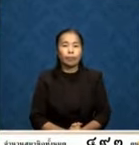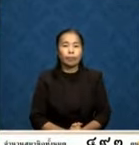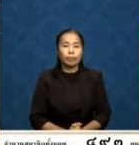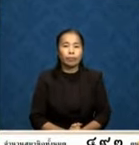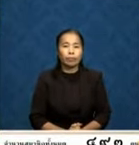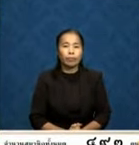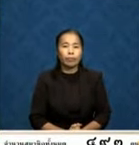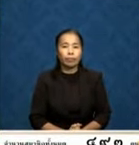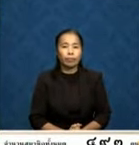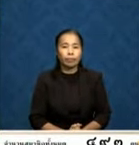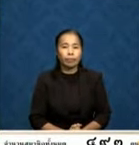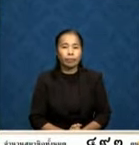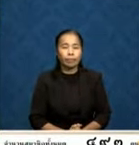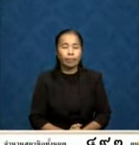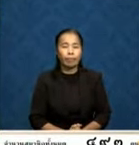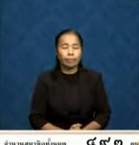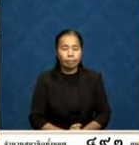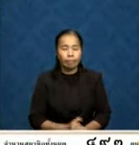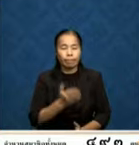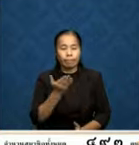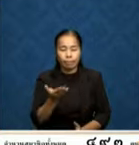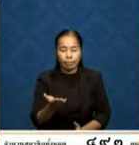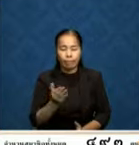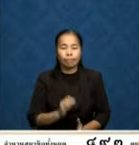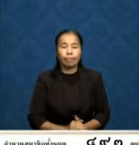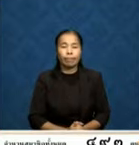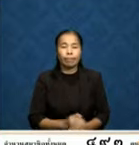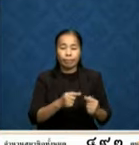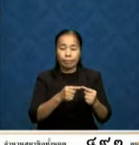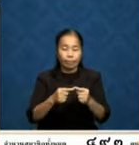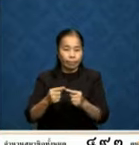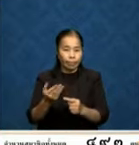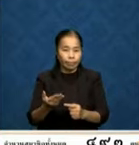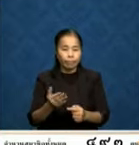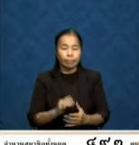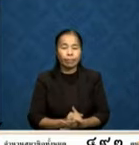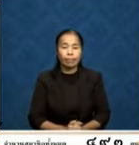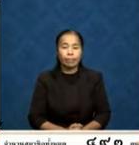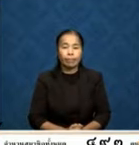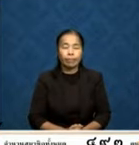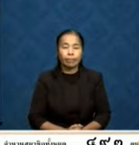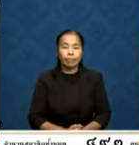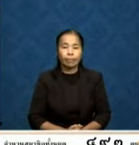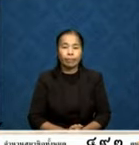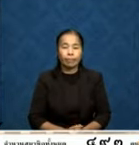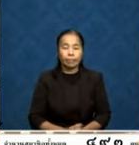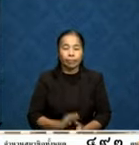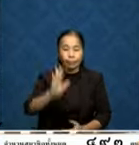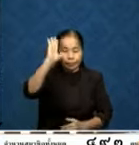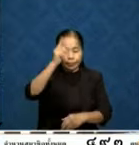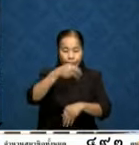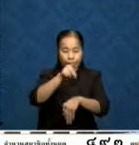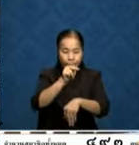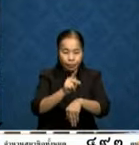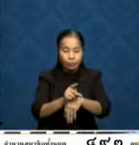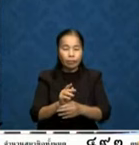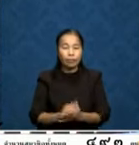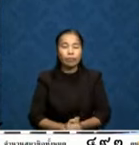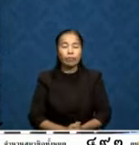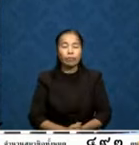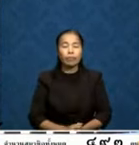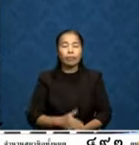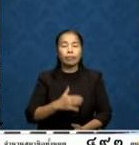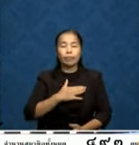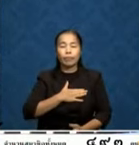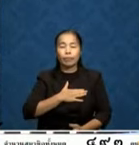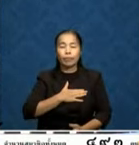ครับขอบคุณครับต่อไปท่านเท่าพิภพลิ้มจิตกรเชิญครับ ครับท่านประธานที่เคารพครับกับผมนายเท่าพิภพลิ้มจิ